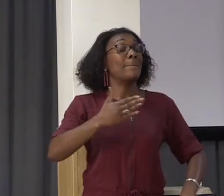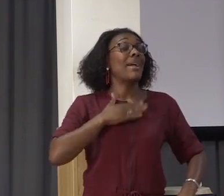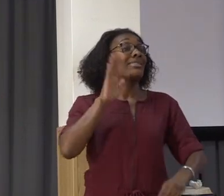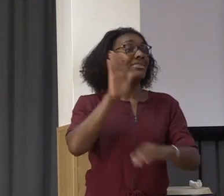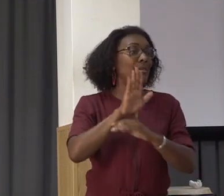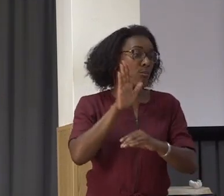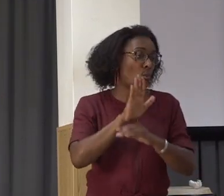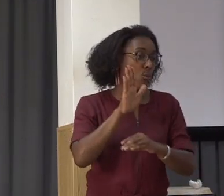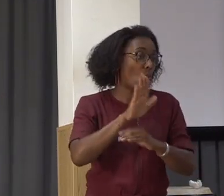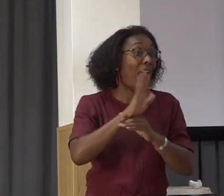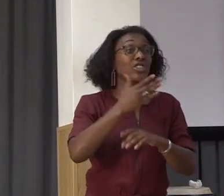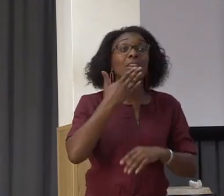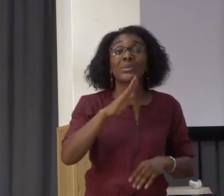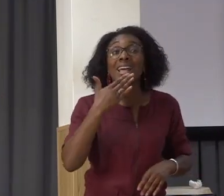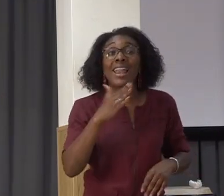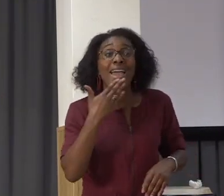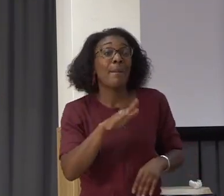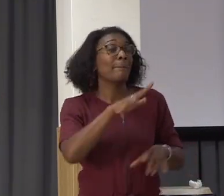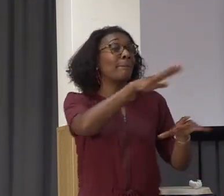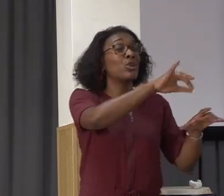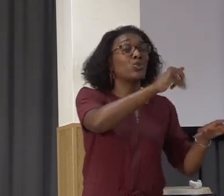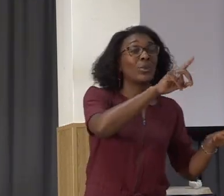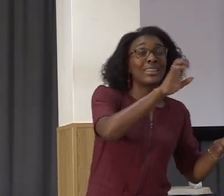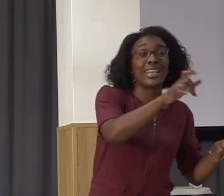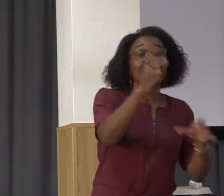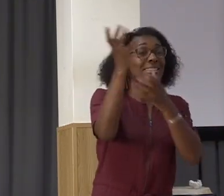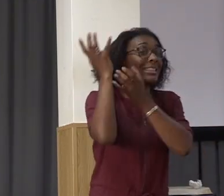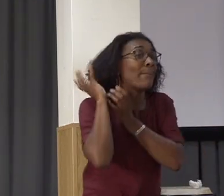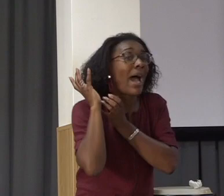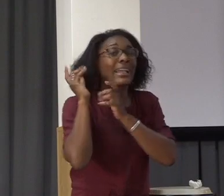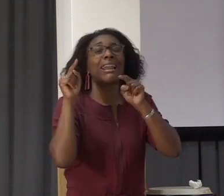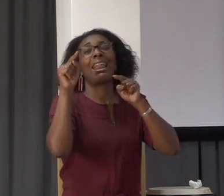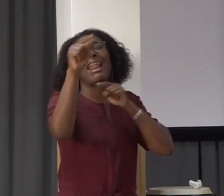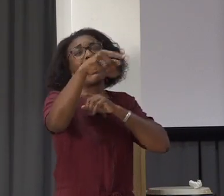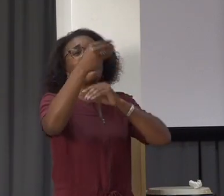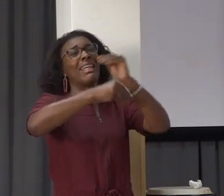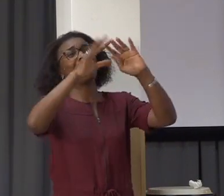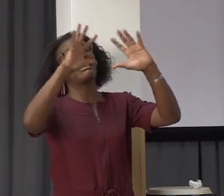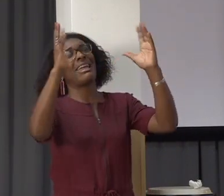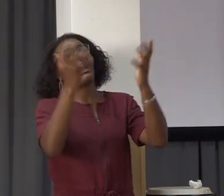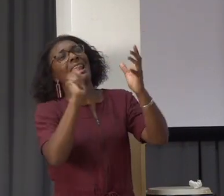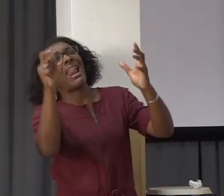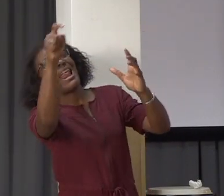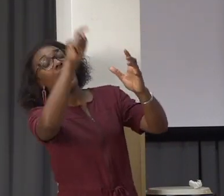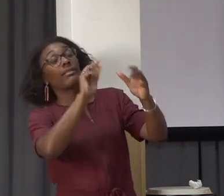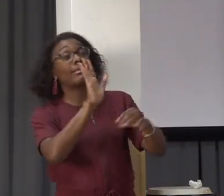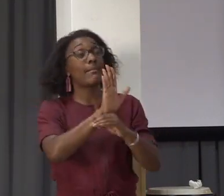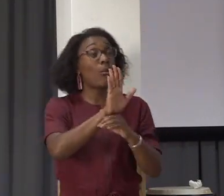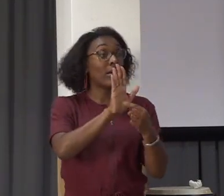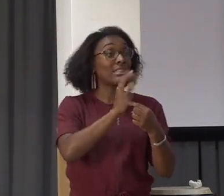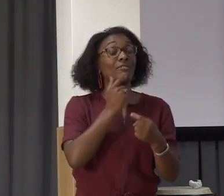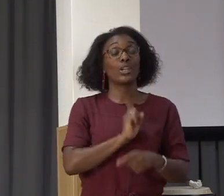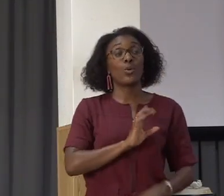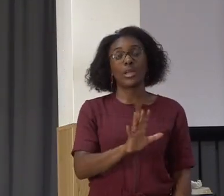à Jérusalem, dans toute la Judée, dans la Samarie et jusqu'aux extrémités de la terre. » Je vais aller